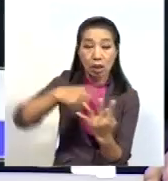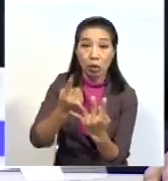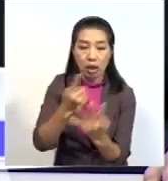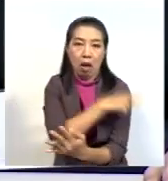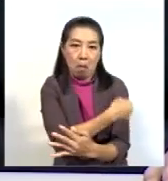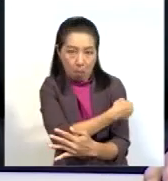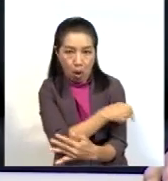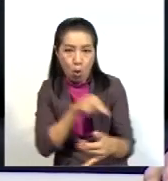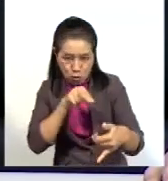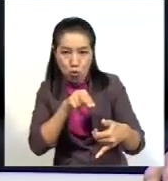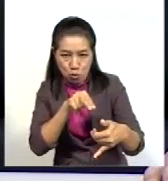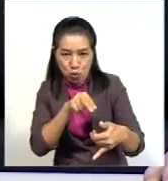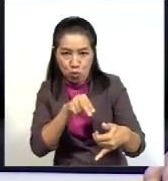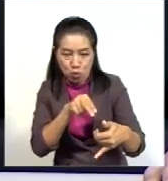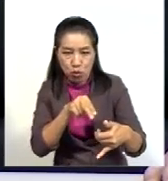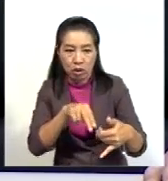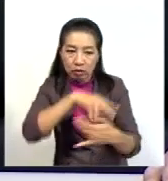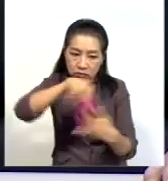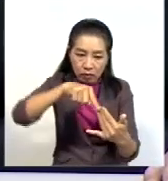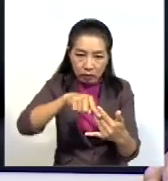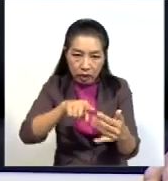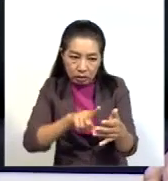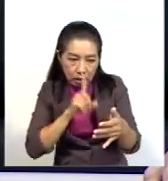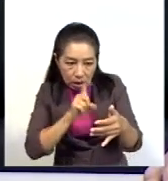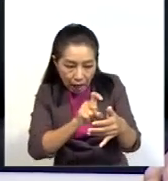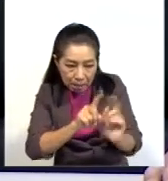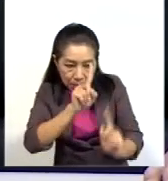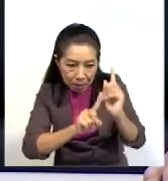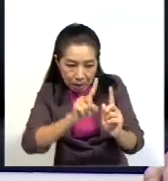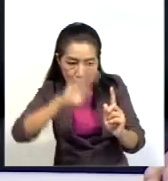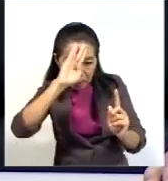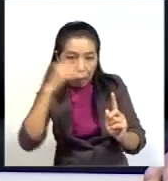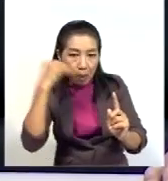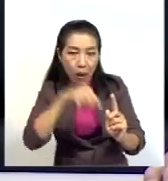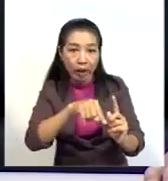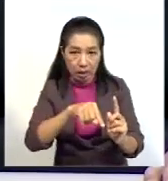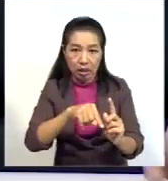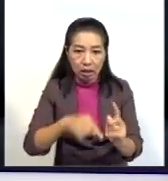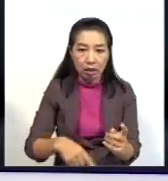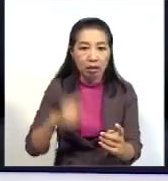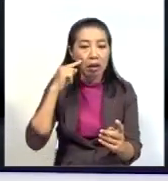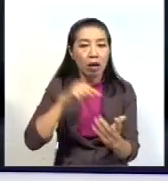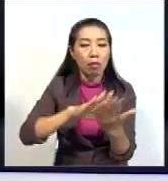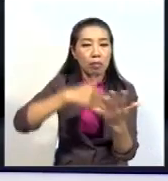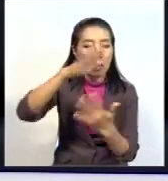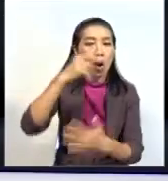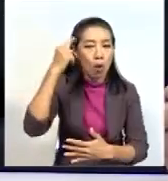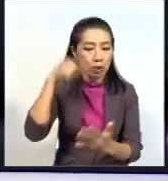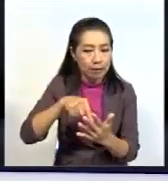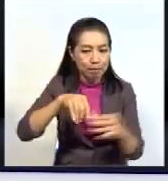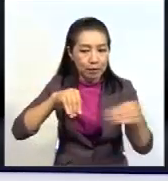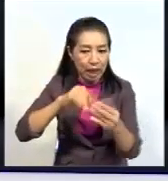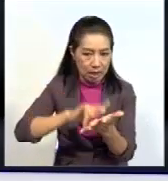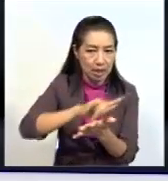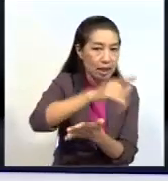การดูแลใกล้ชิดนะครับมีการติดตามอาการทุกวันนะครับแล้วต่างชาติก็เข้าใจว่ากำลังจะเดินทางออกจากประเ